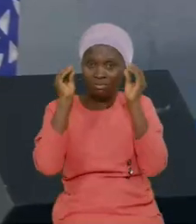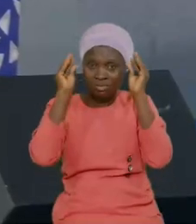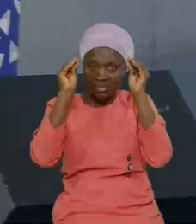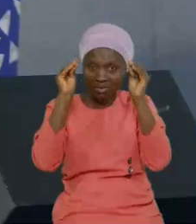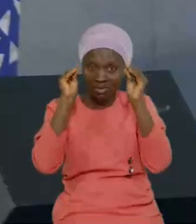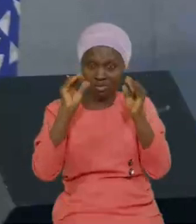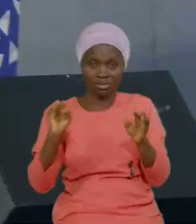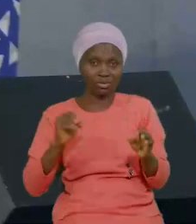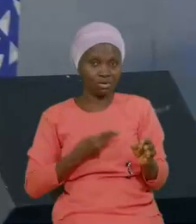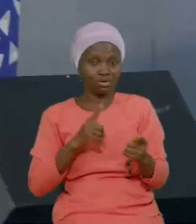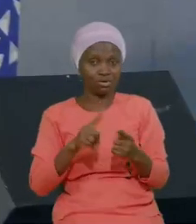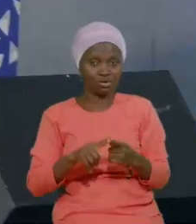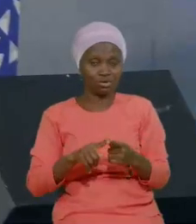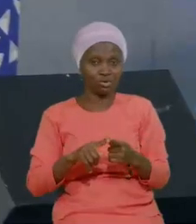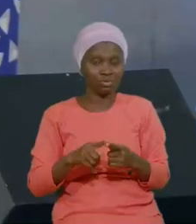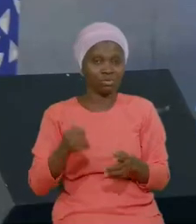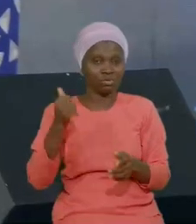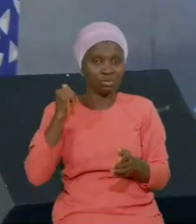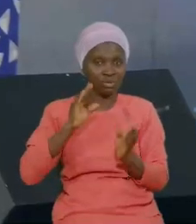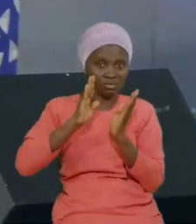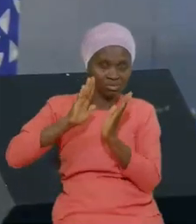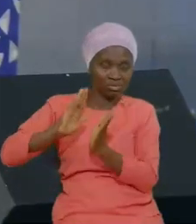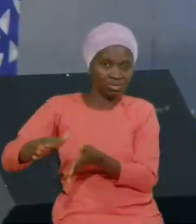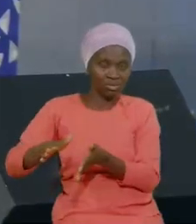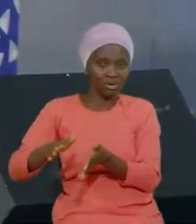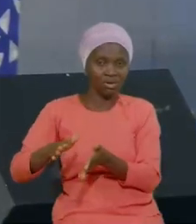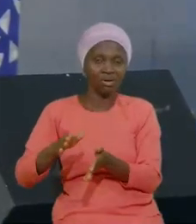Deny ungodliness and worldly lust.